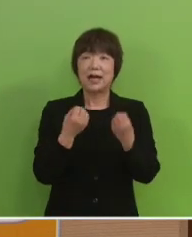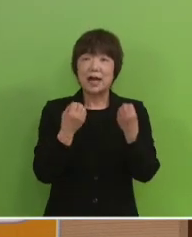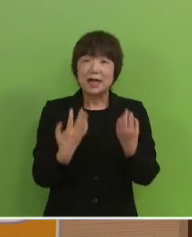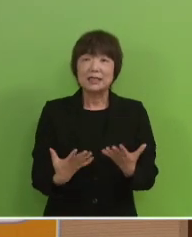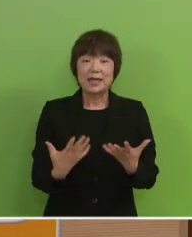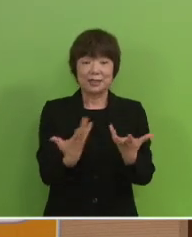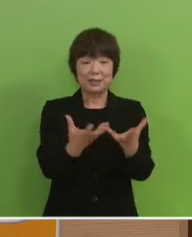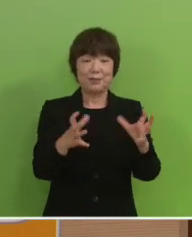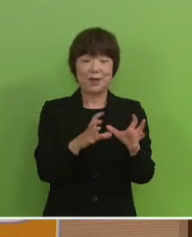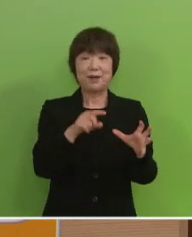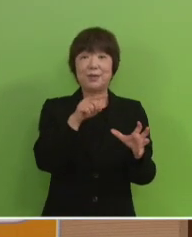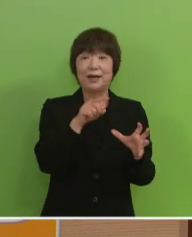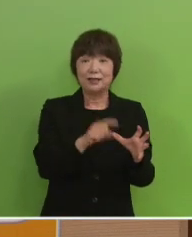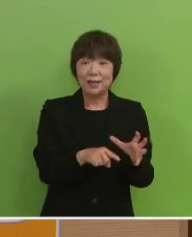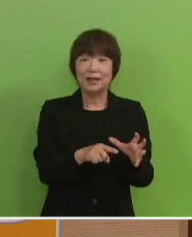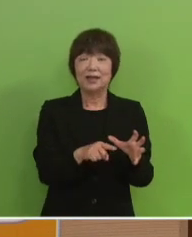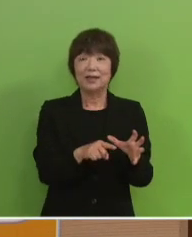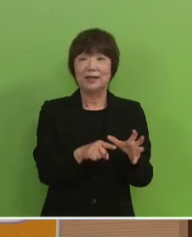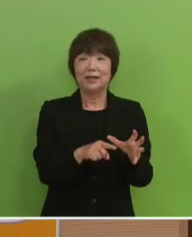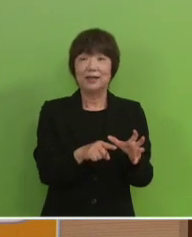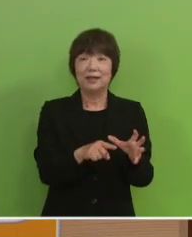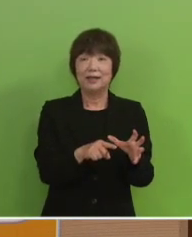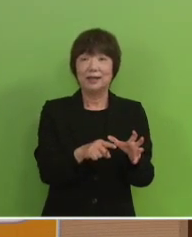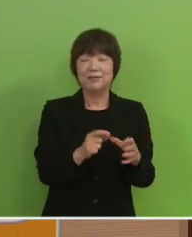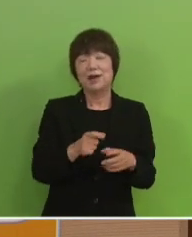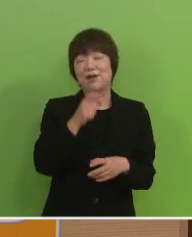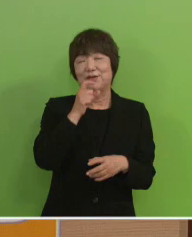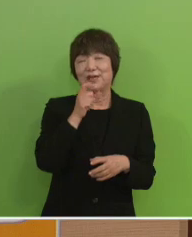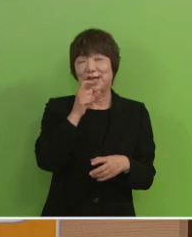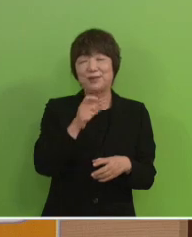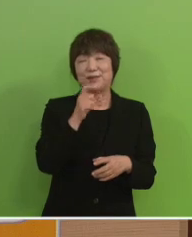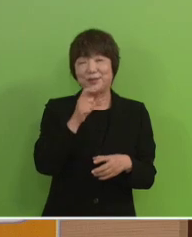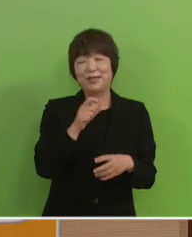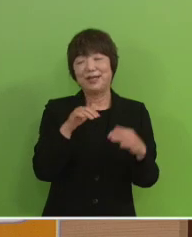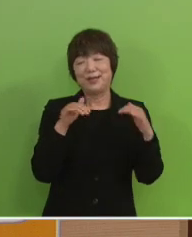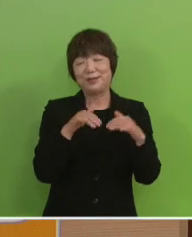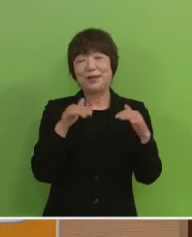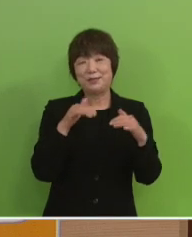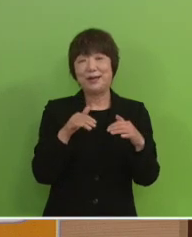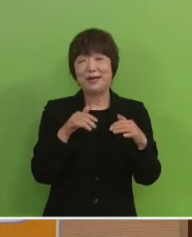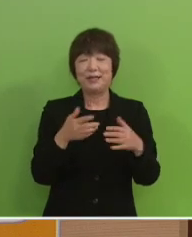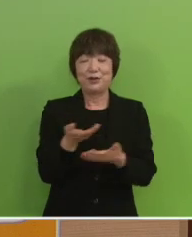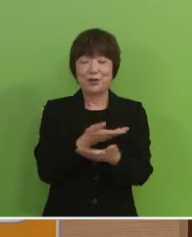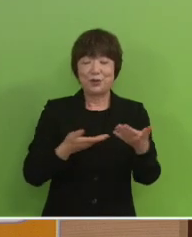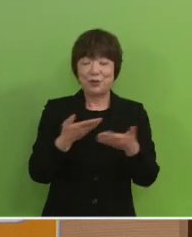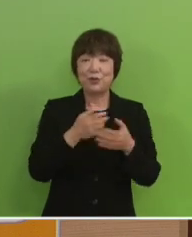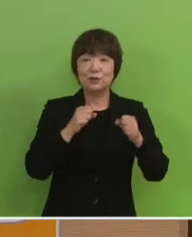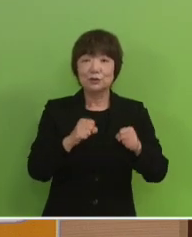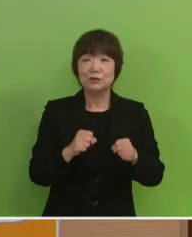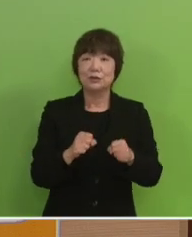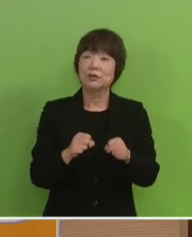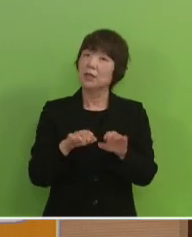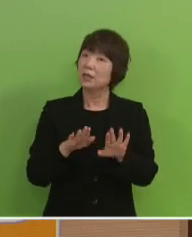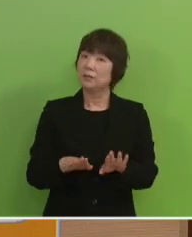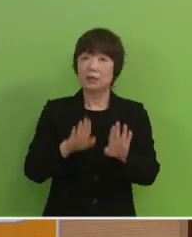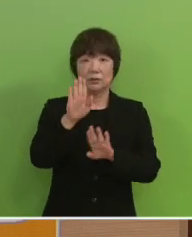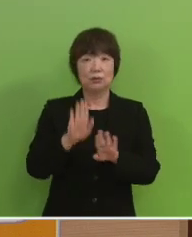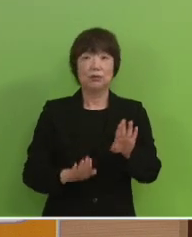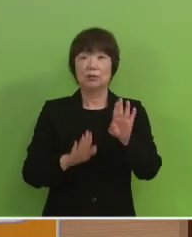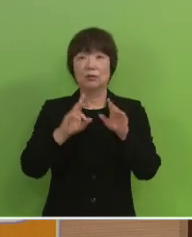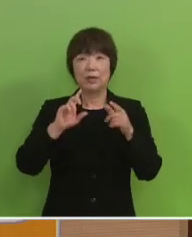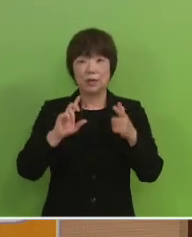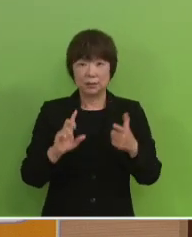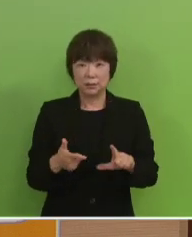メンバーでへまあお酒でも飲みながら今春を測るという状況では今